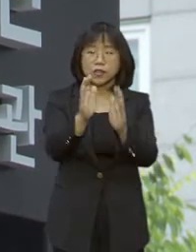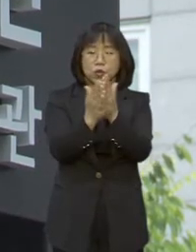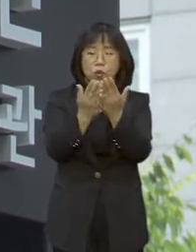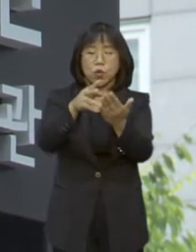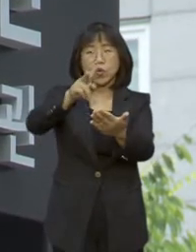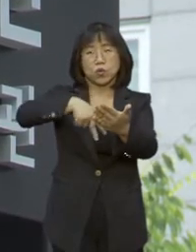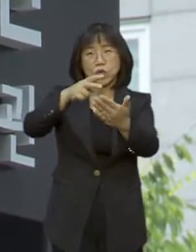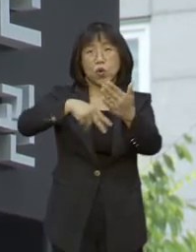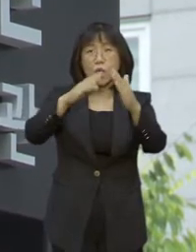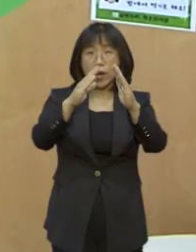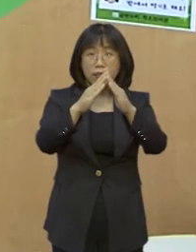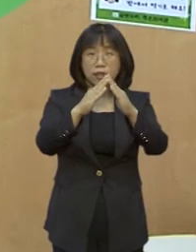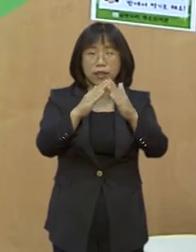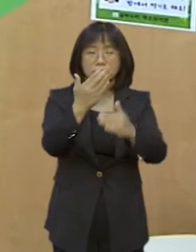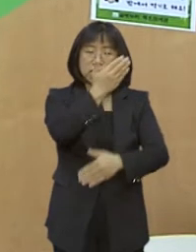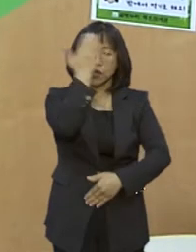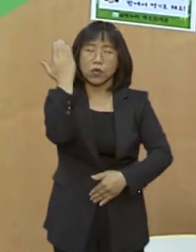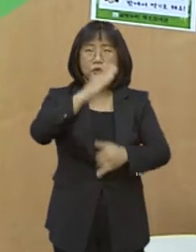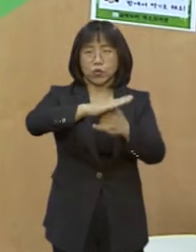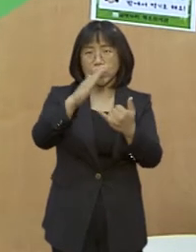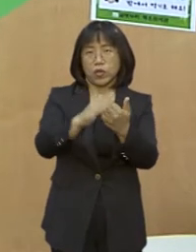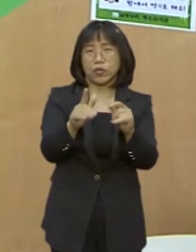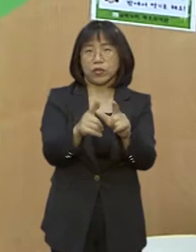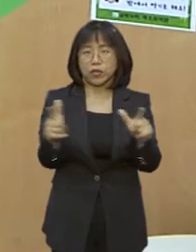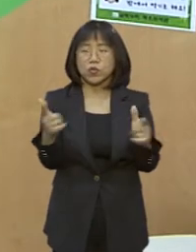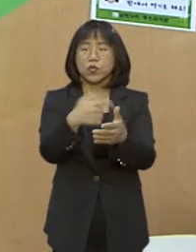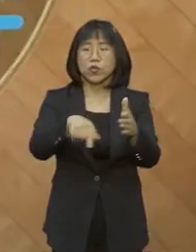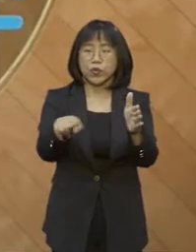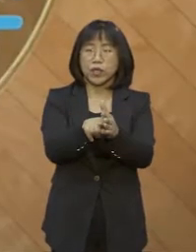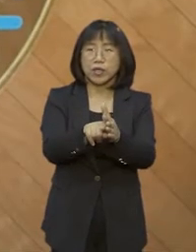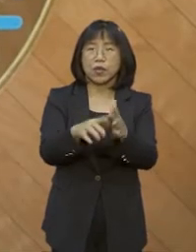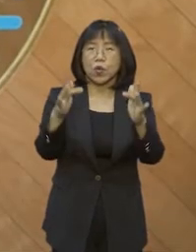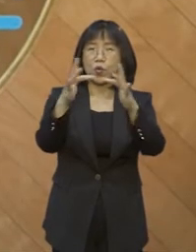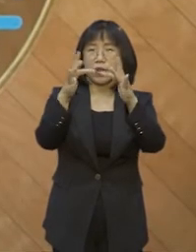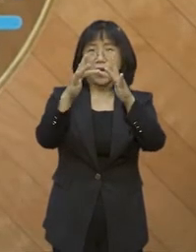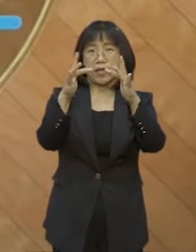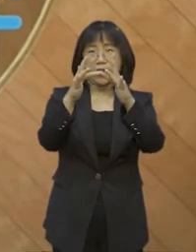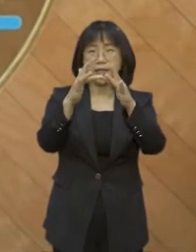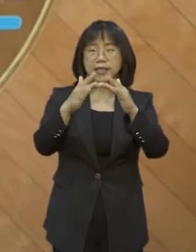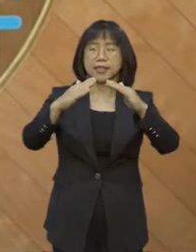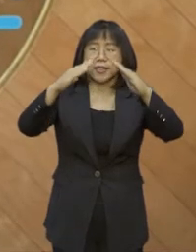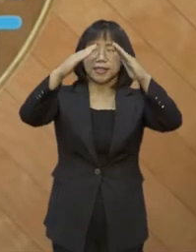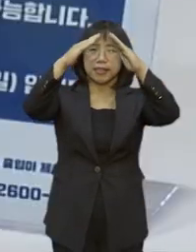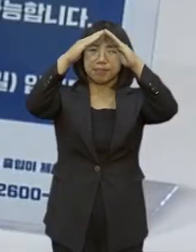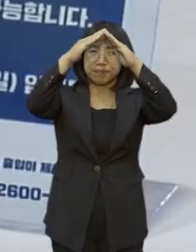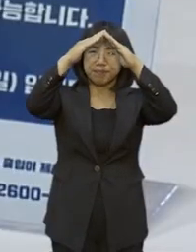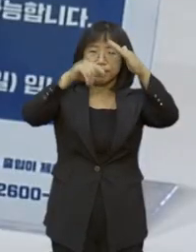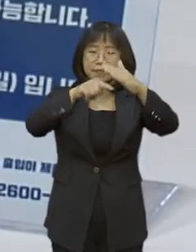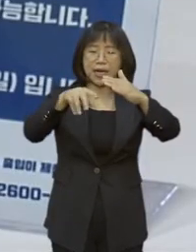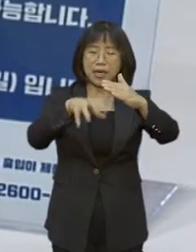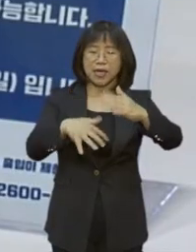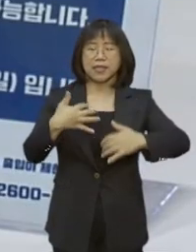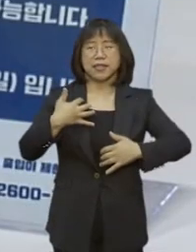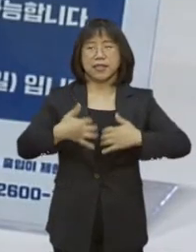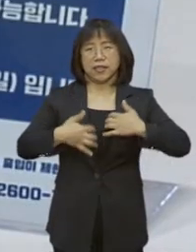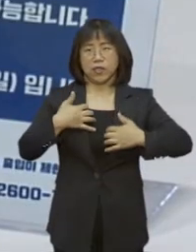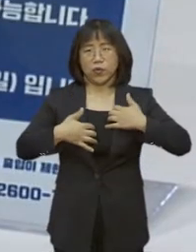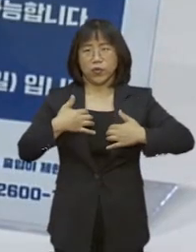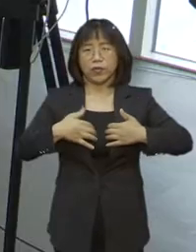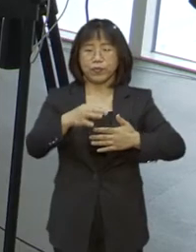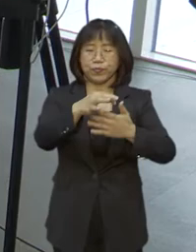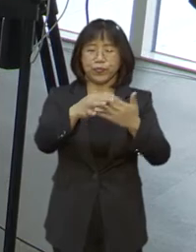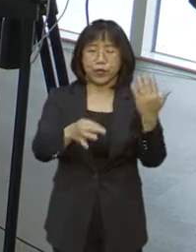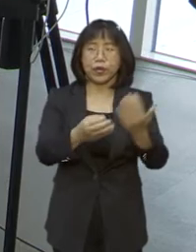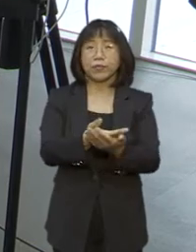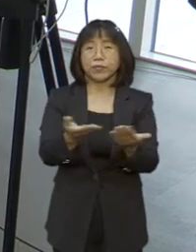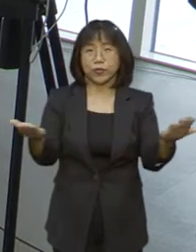작은 도서관에서는 청소년과 아이들을 위한 온라인 특강을 진행하며 흥미롭고 즐거운 집콕 생활을 위한